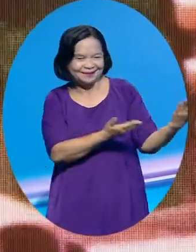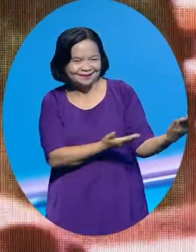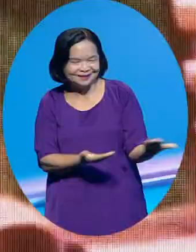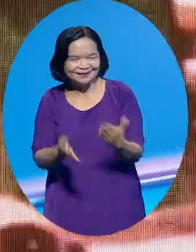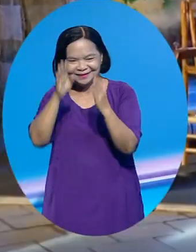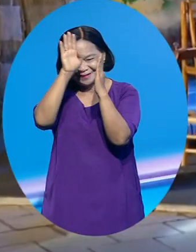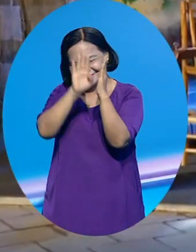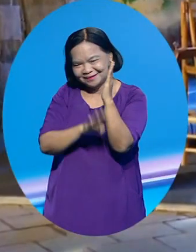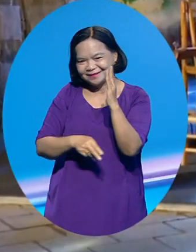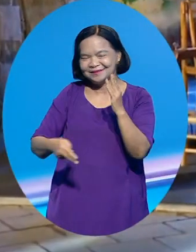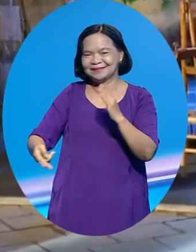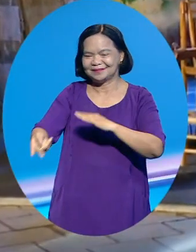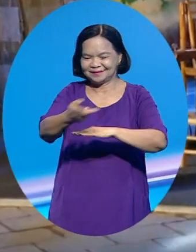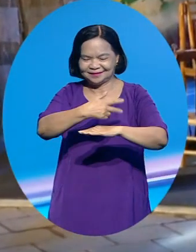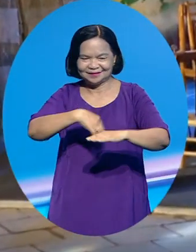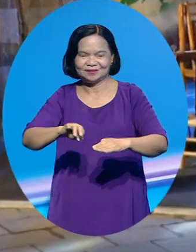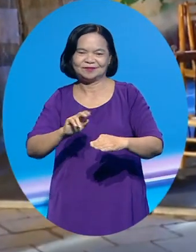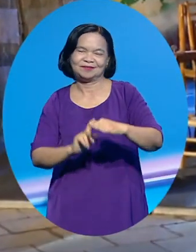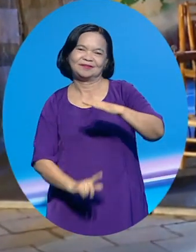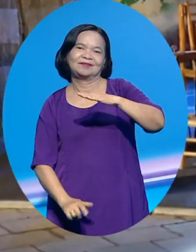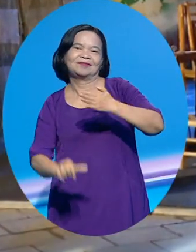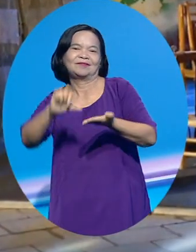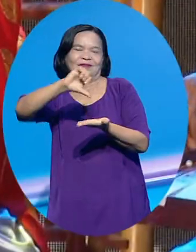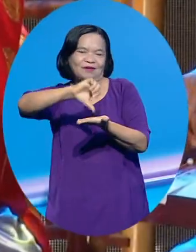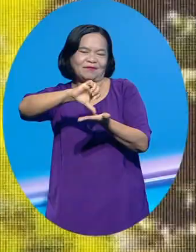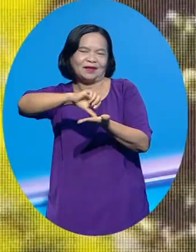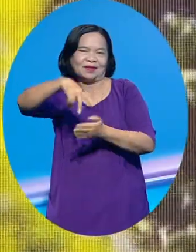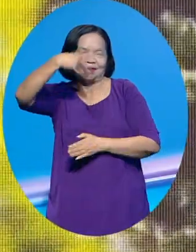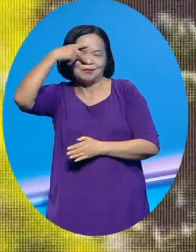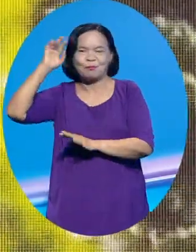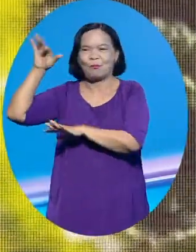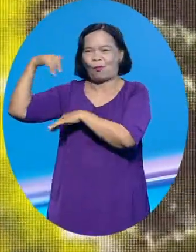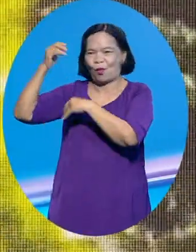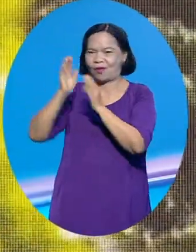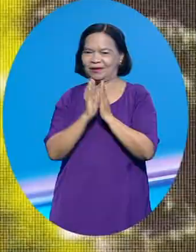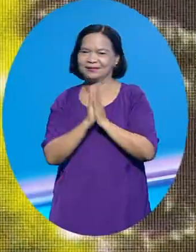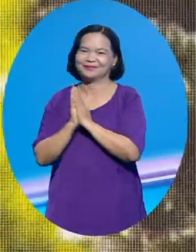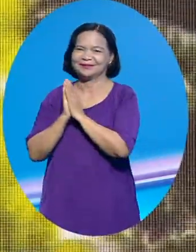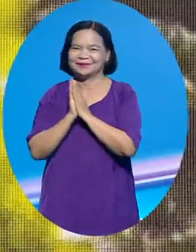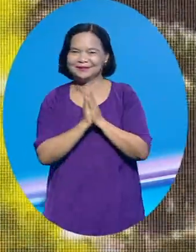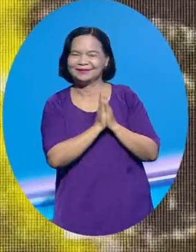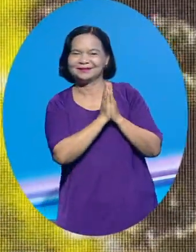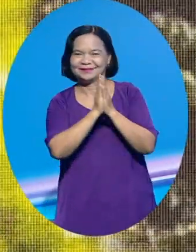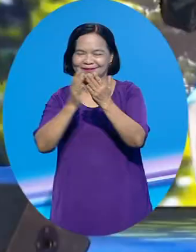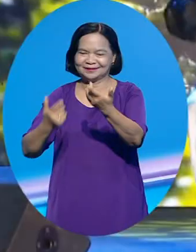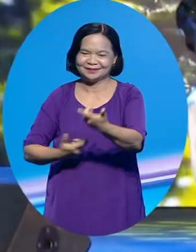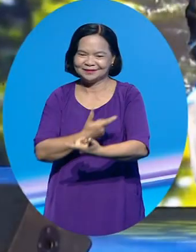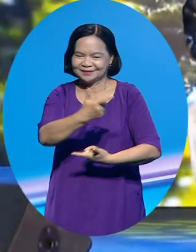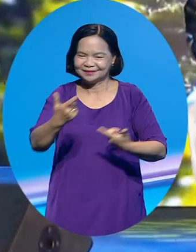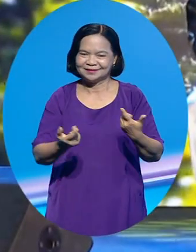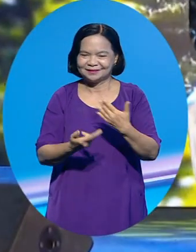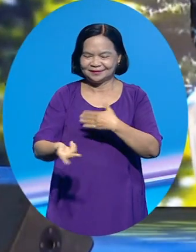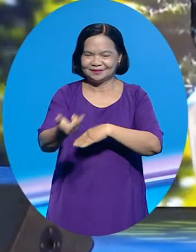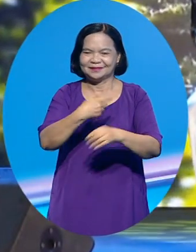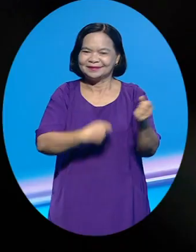chương trình nghệ thuật đặc sắc mang đậm nét văn hóa truyền thống của Tây Ninh như các điệu múa Khmer hay chương trình liên hoan và triển lãm nghệ thuật đơn